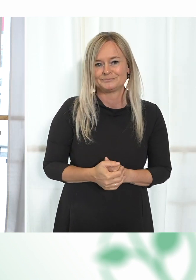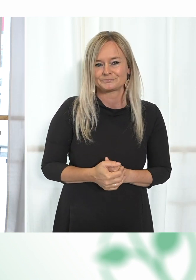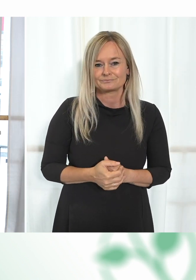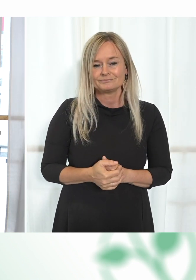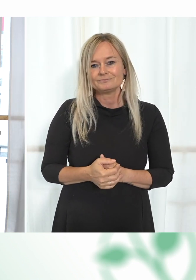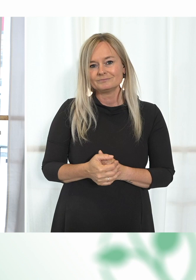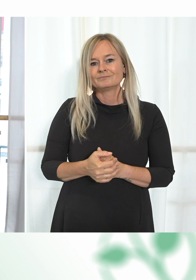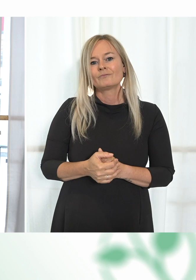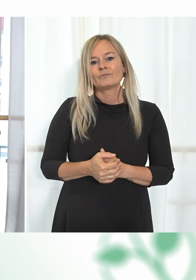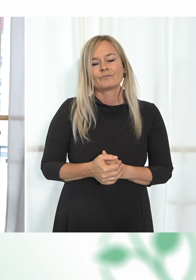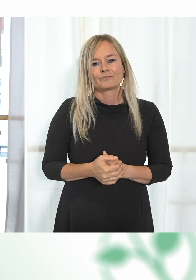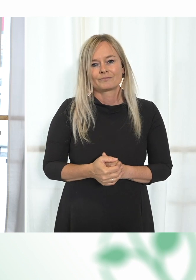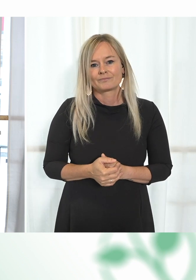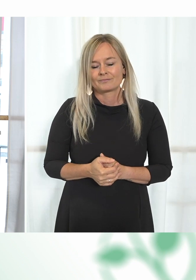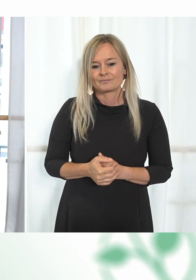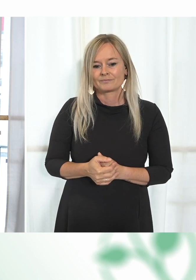gesamte Team.